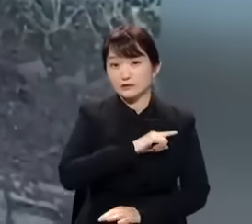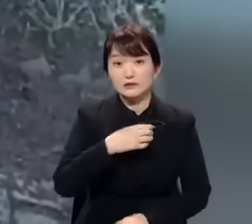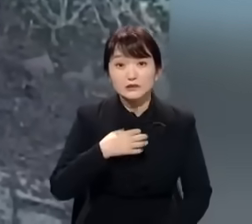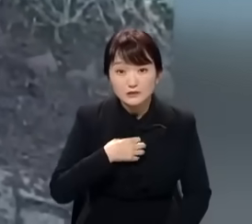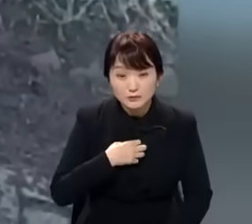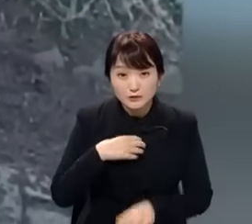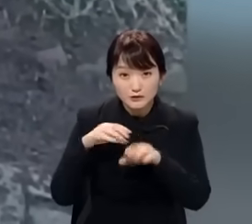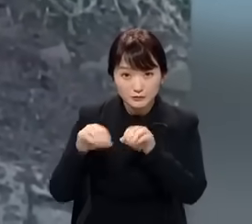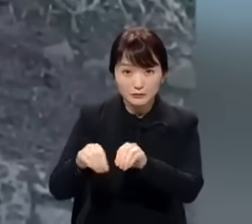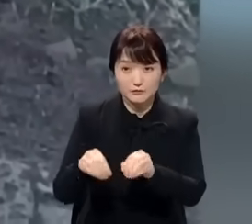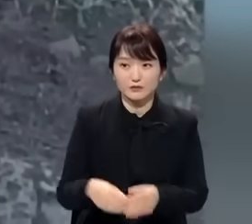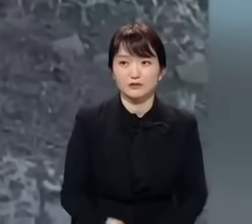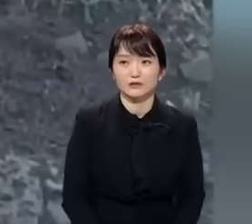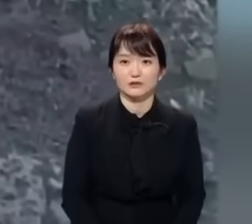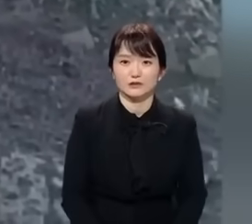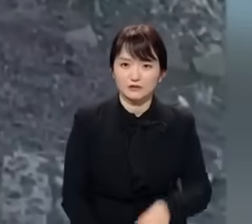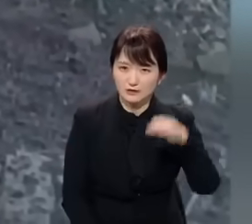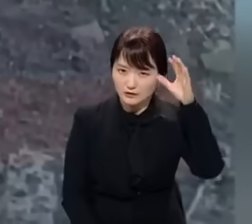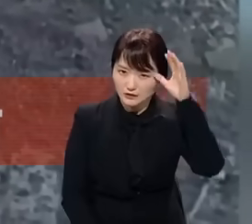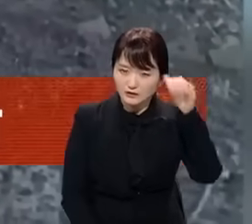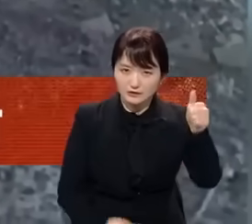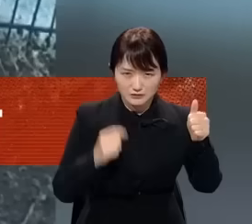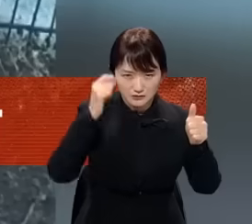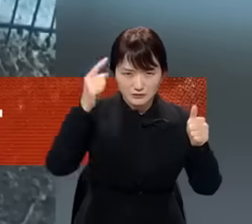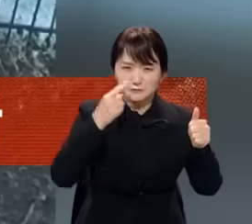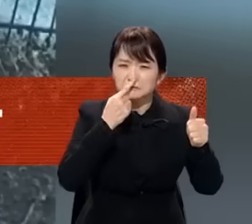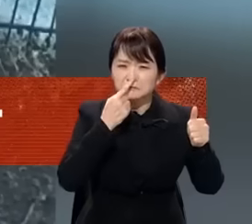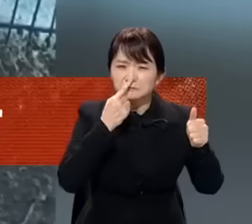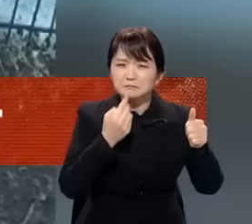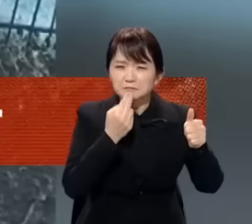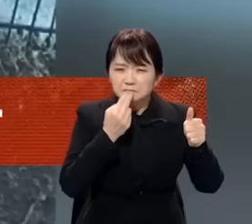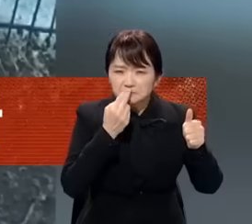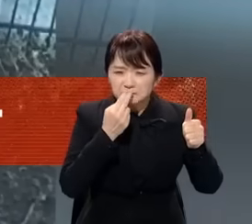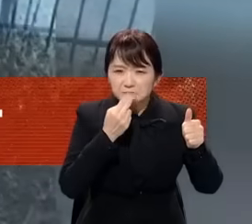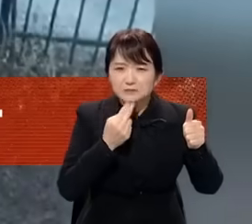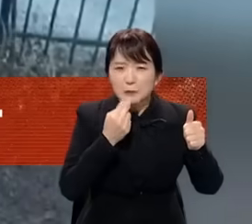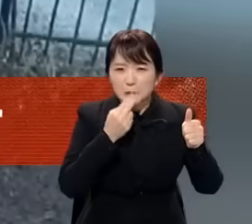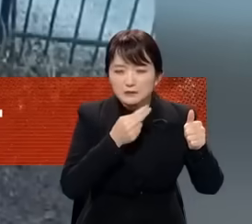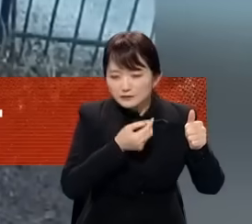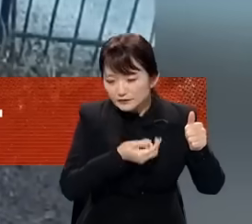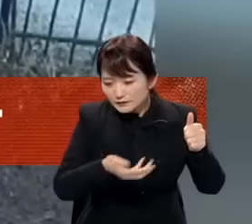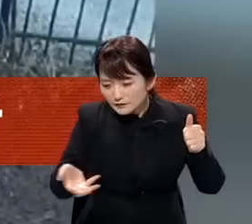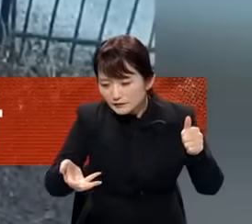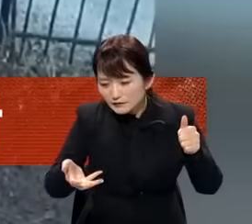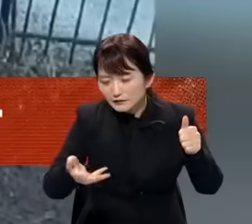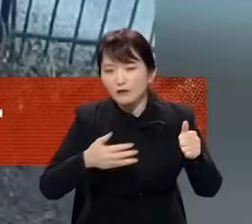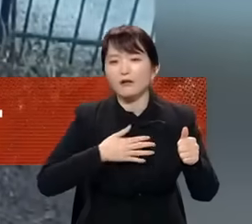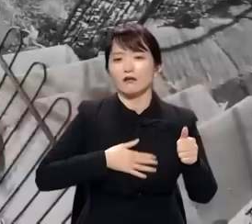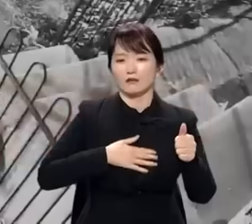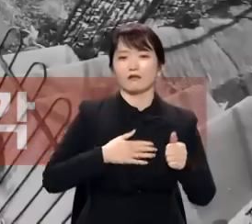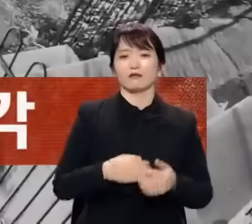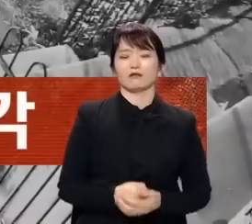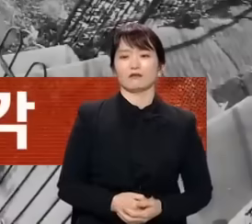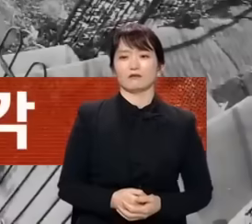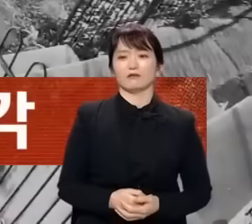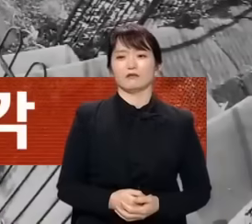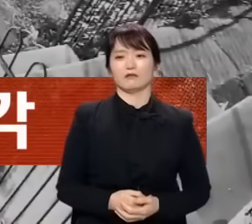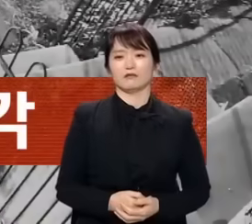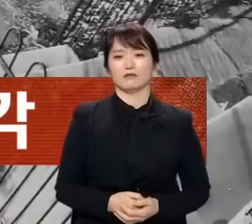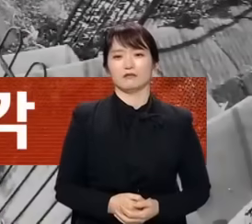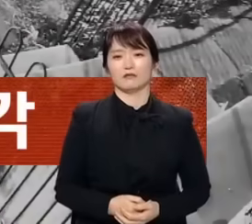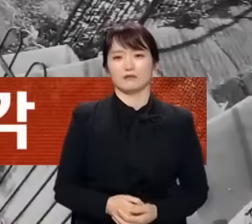단계에서 멈췄습니다. 네, 이 강아지의 뛰어난 후각이 가스가 새고 있다는 걸 미리 감지했던 겁니다.